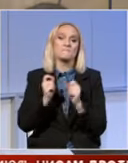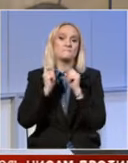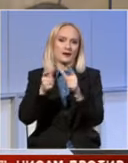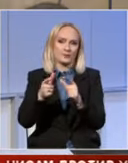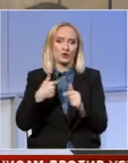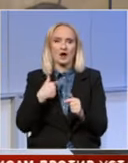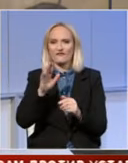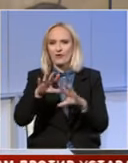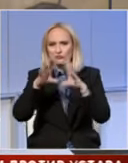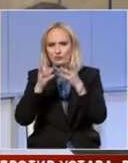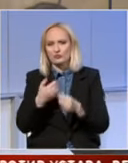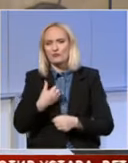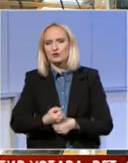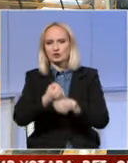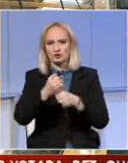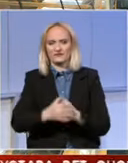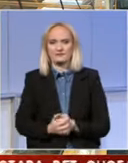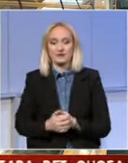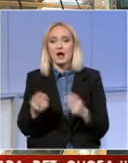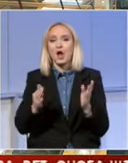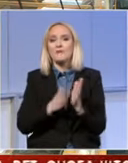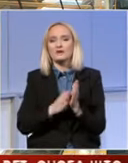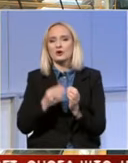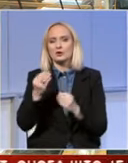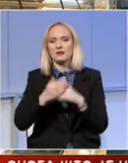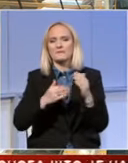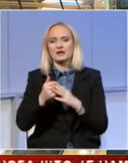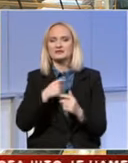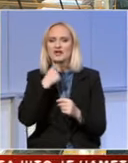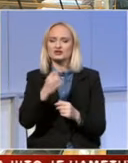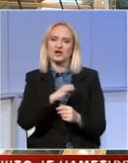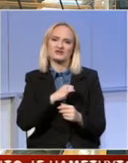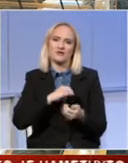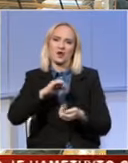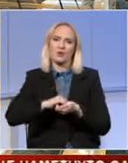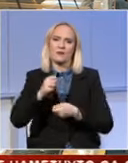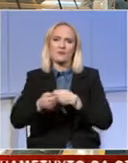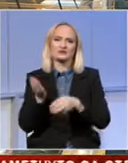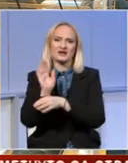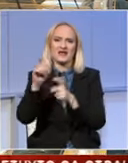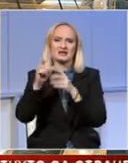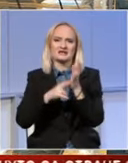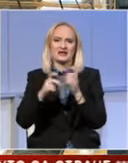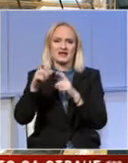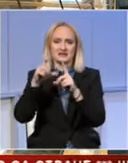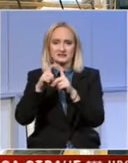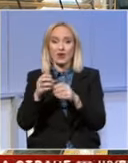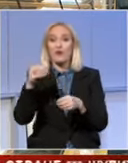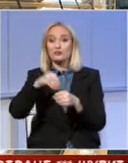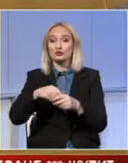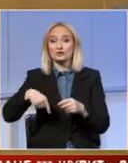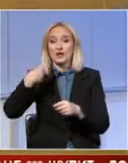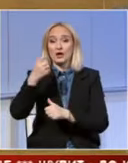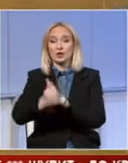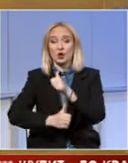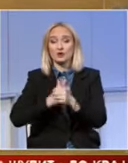preporuka i ja je u potpunosti podržavam. Kao primjer dobre prakse navedena je inicijativa kluba poslanika SNSD-a da se u budžet za narednu